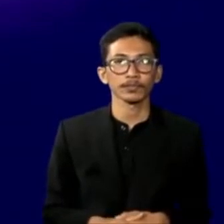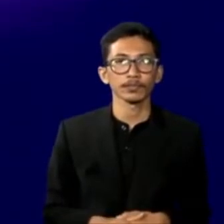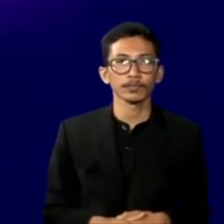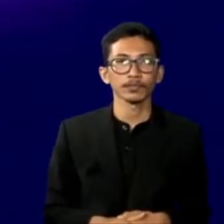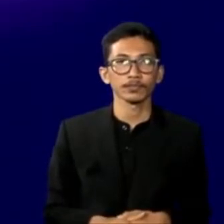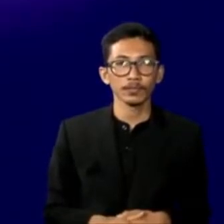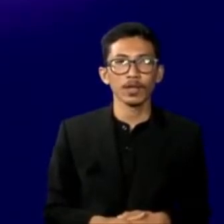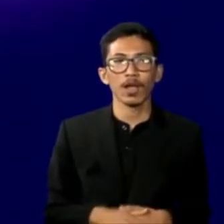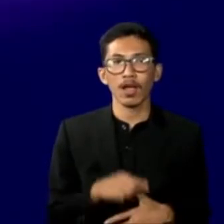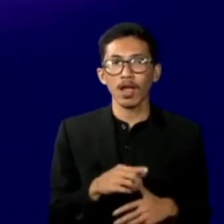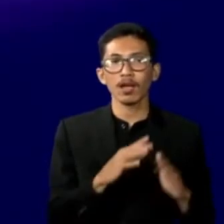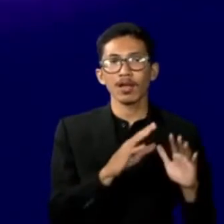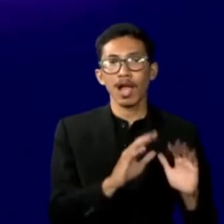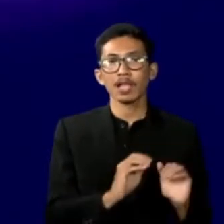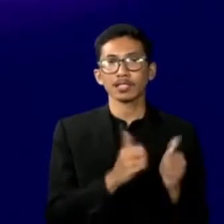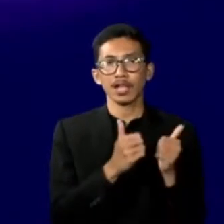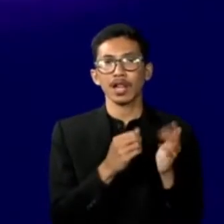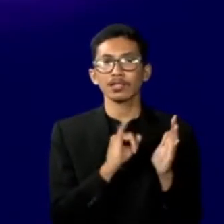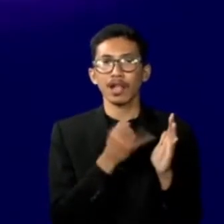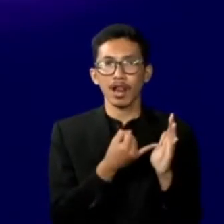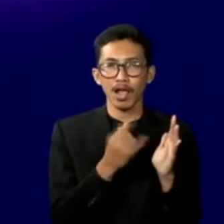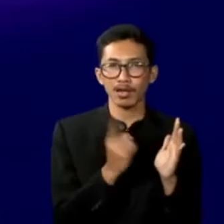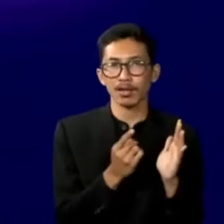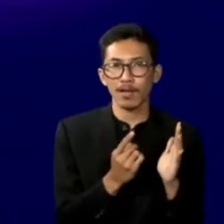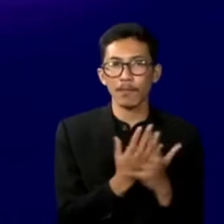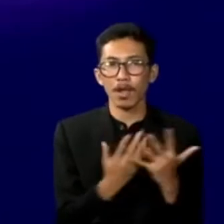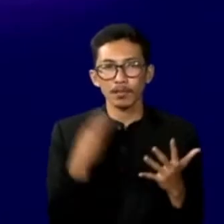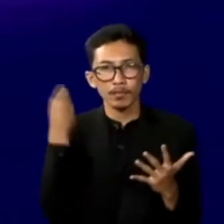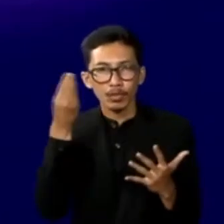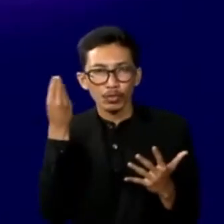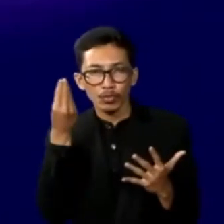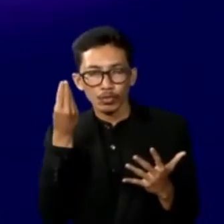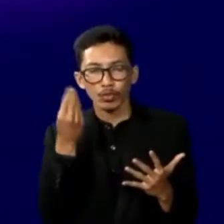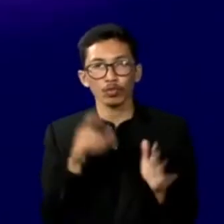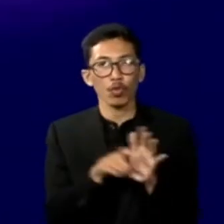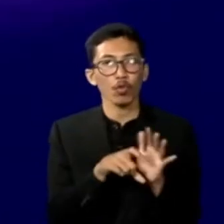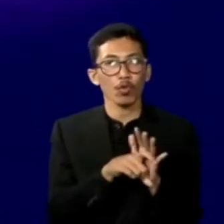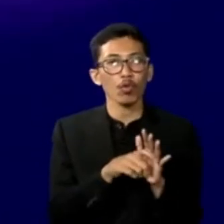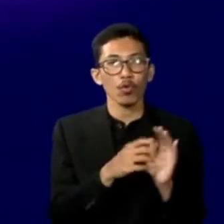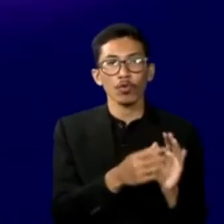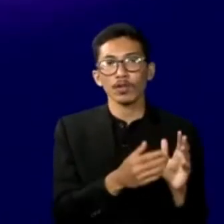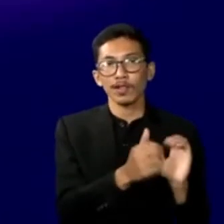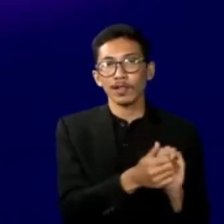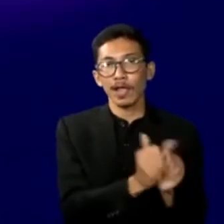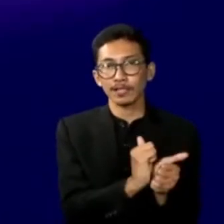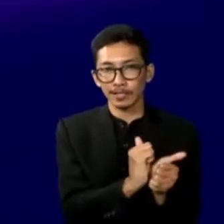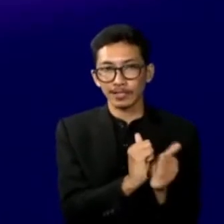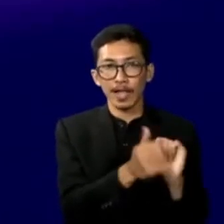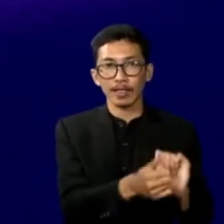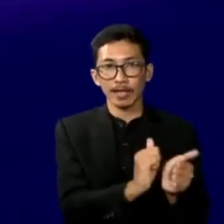ini bener apa enggak sih gitu loh Nah ada lagi hal-hal misalnya termasuk kalau kena tes ternyata itu